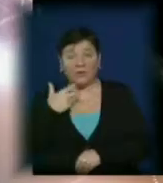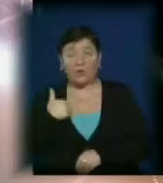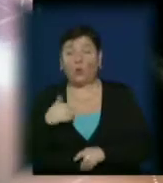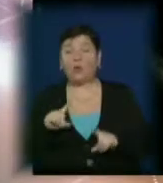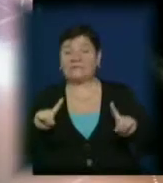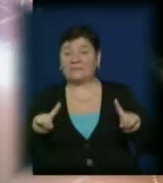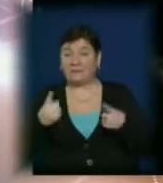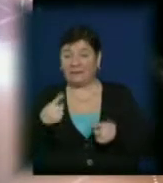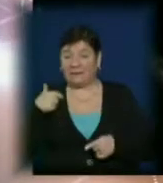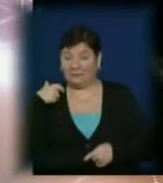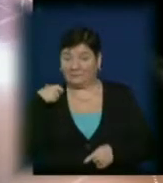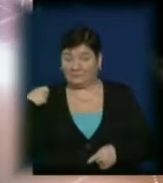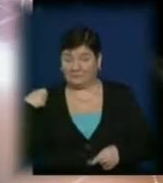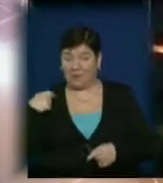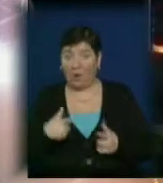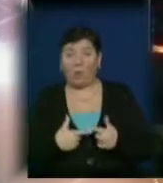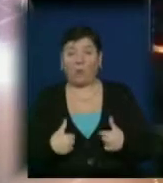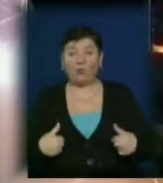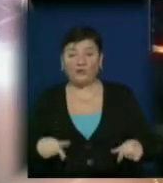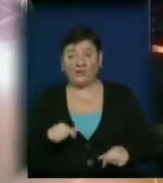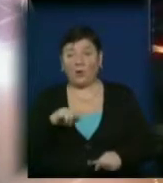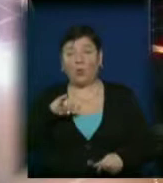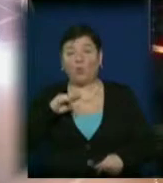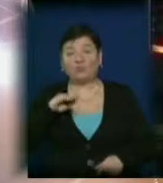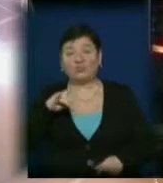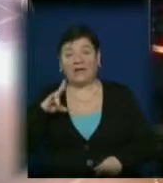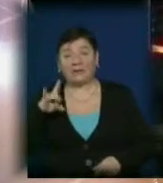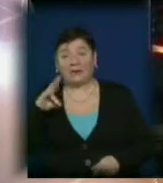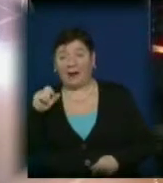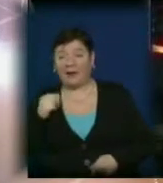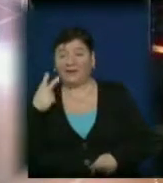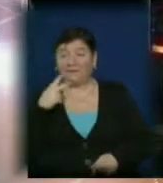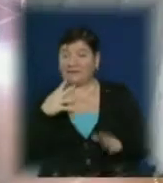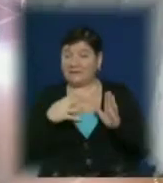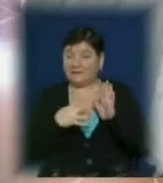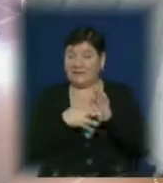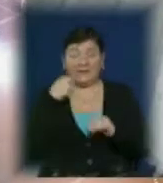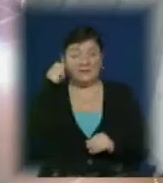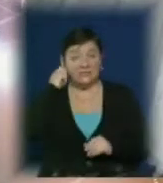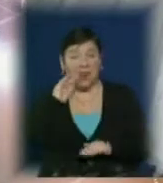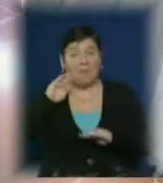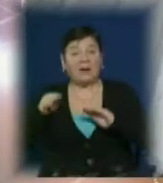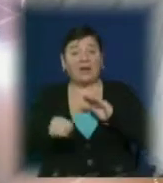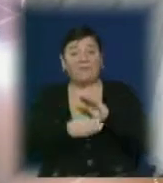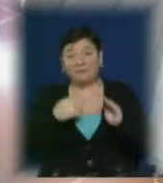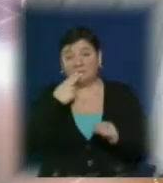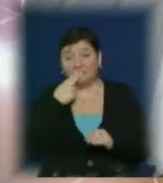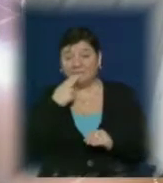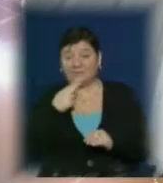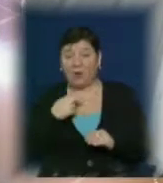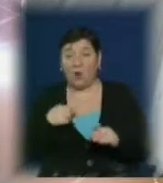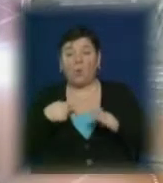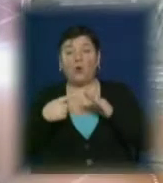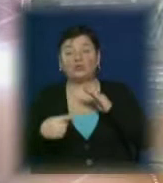співробітники Держприкордонслужби в пункті пропуску Лужанка. 29-річний чоловік приховав цигарки у бокових порожнинах